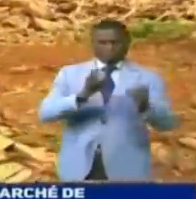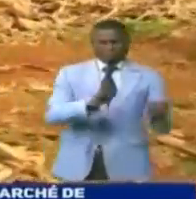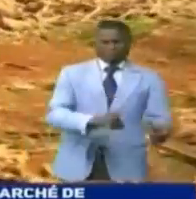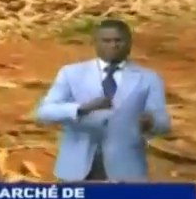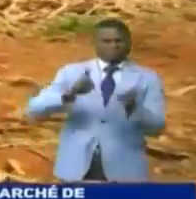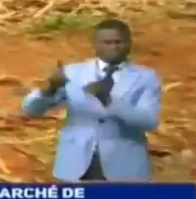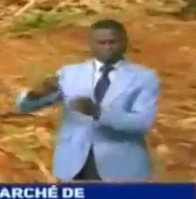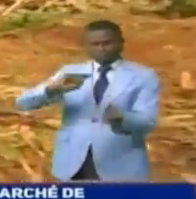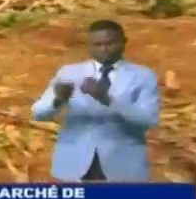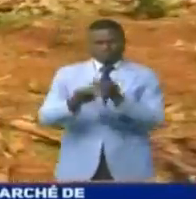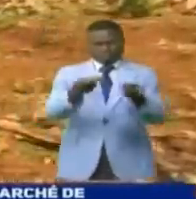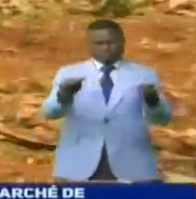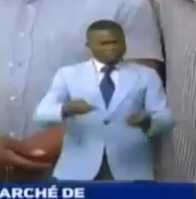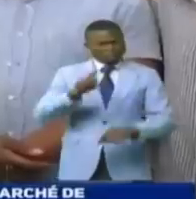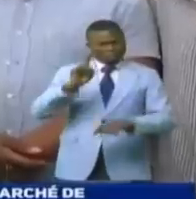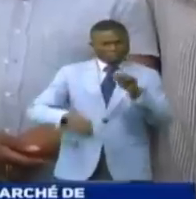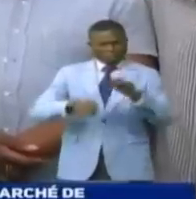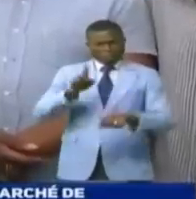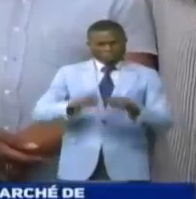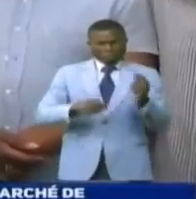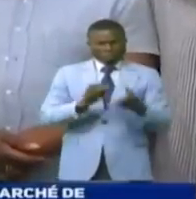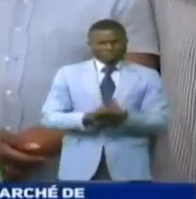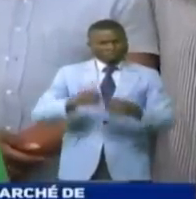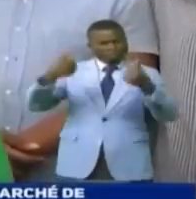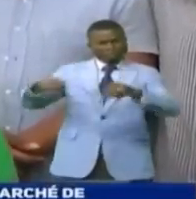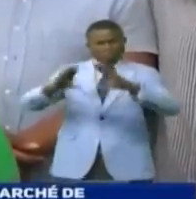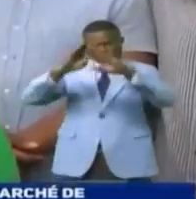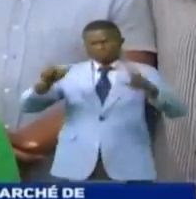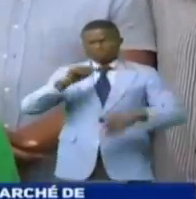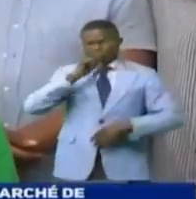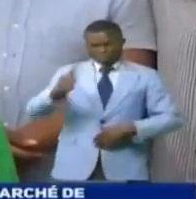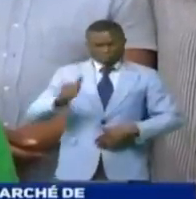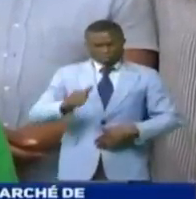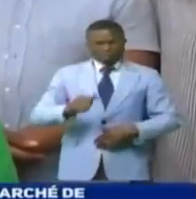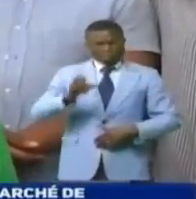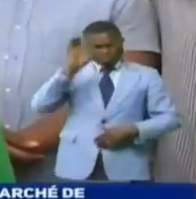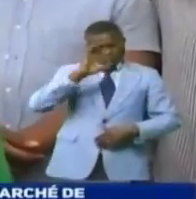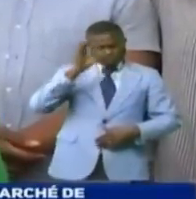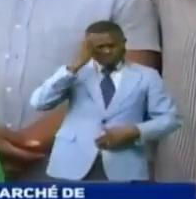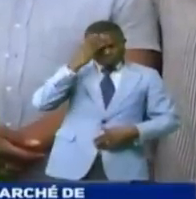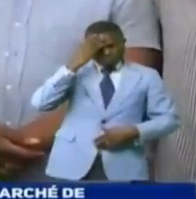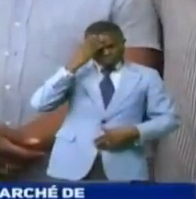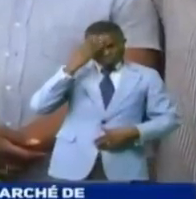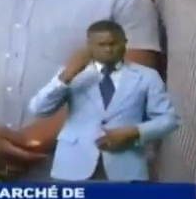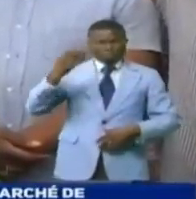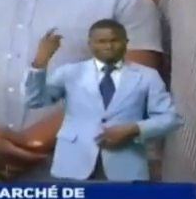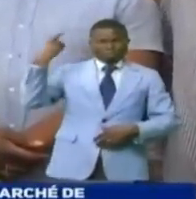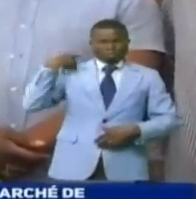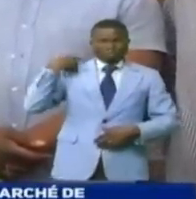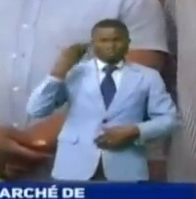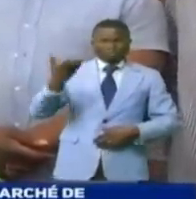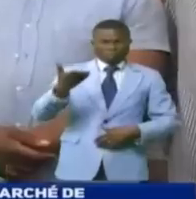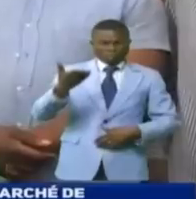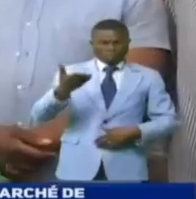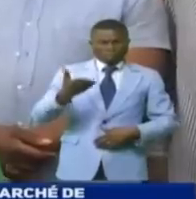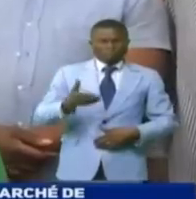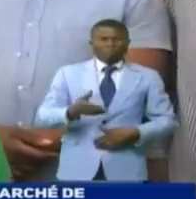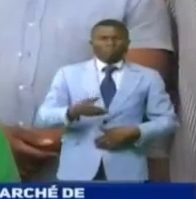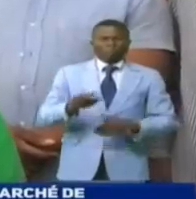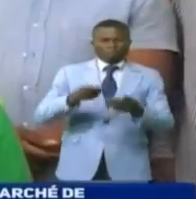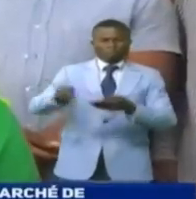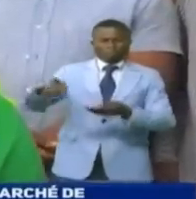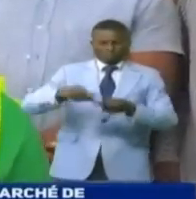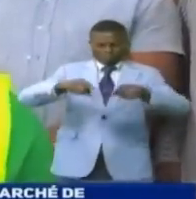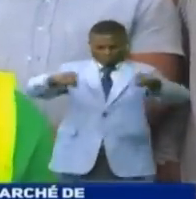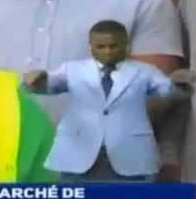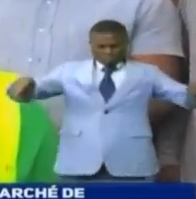là, il n'y avait pas moyen qu'ils aillent rester à la maison ou bien dans un autre endroit. C'est comme ça que l'honorable Claude Nyamugabo avait acheté cette parcelle et aujourd'hui